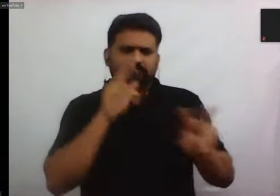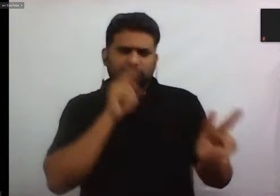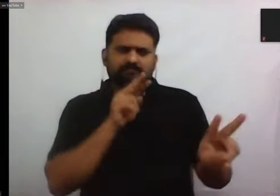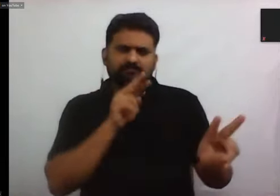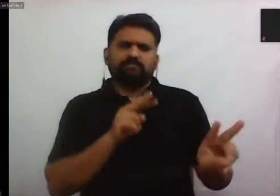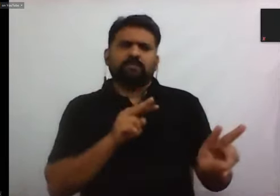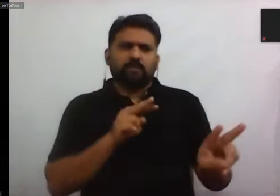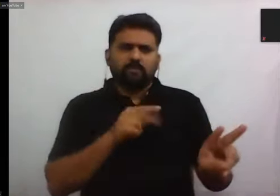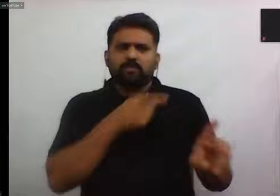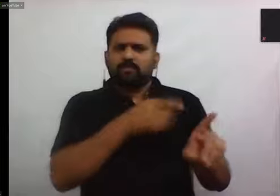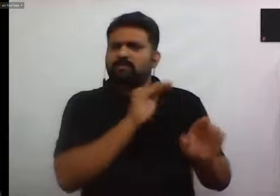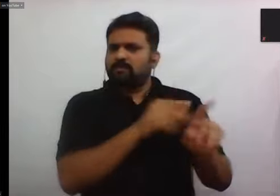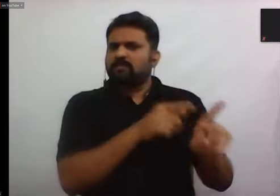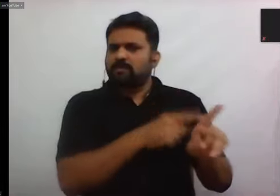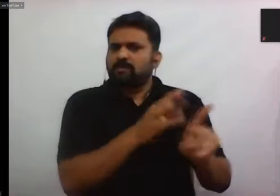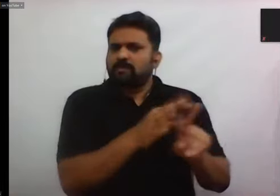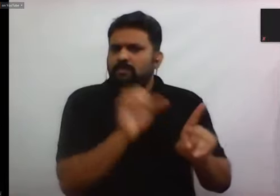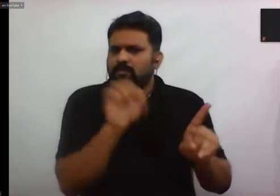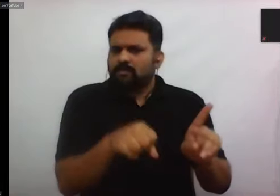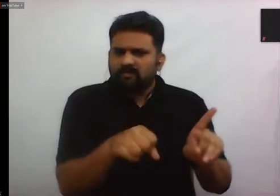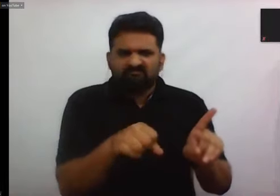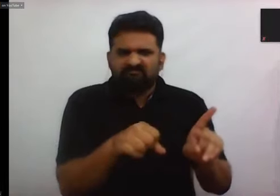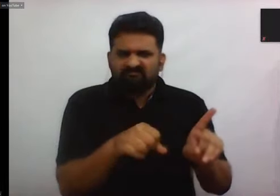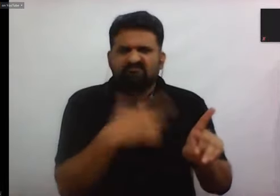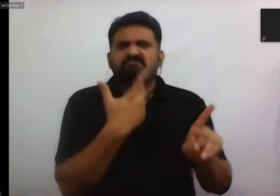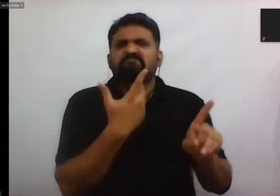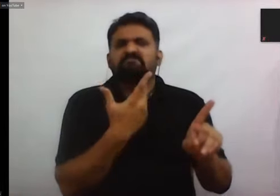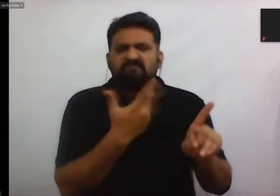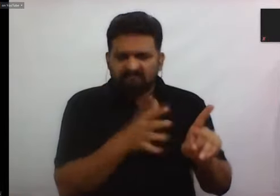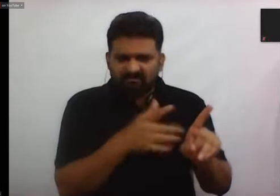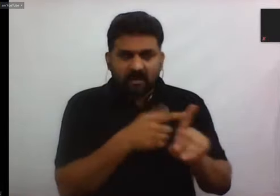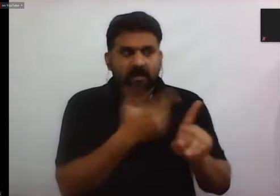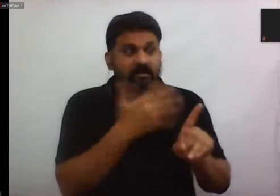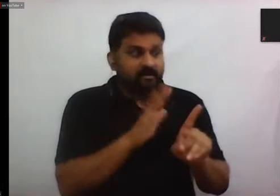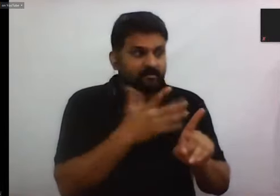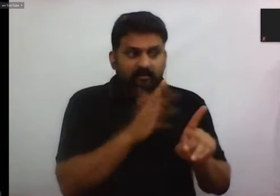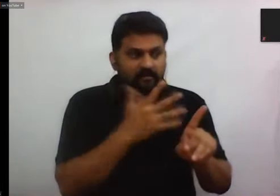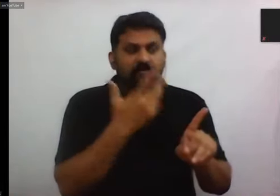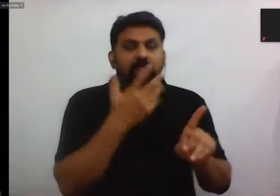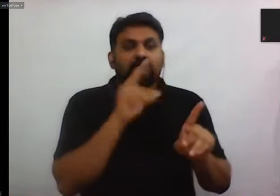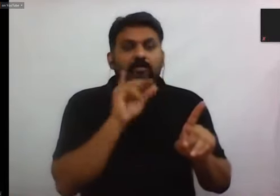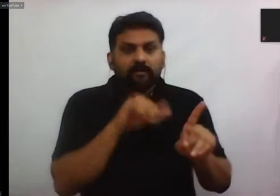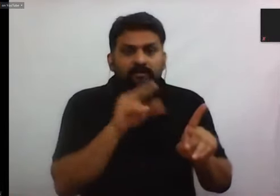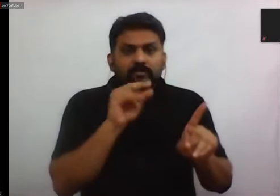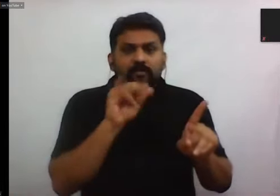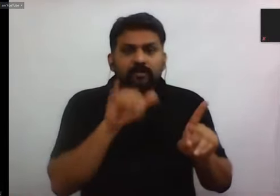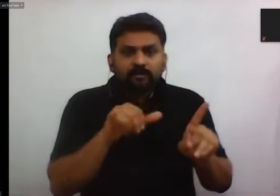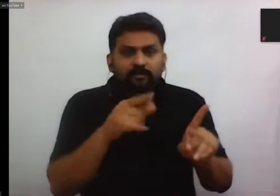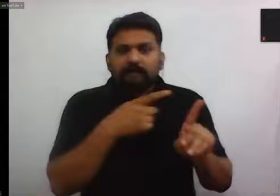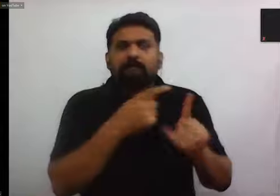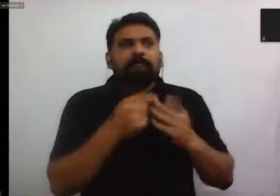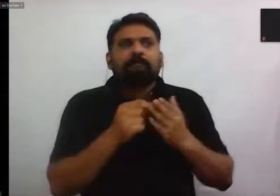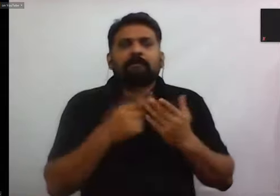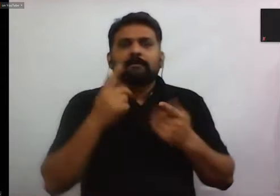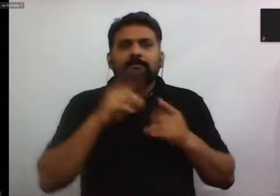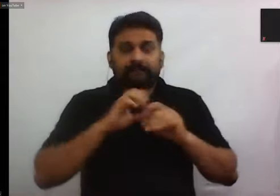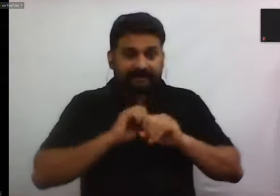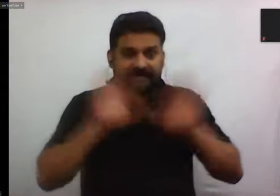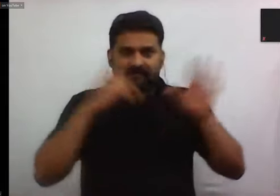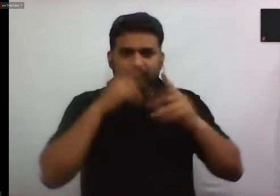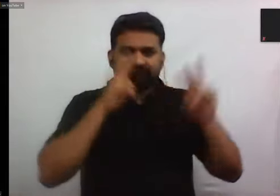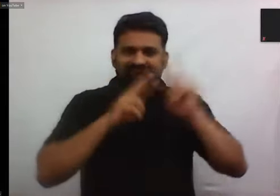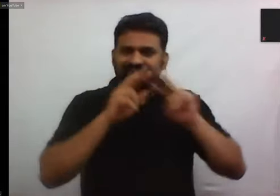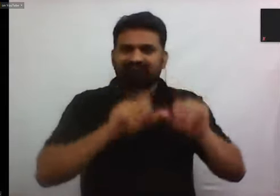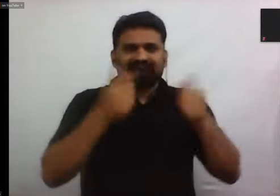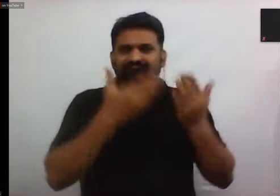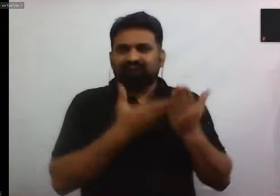okay, this child didn't do this, no. Child did this, yes, no. That would not help you in getting a proper assessment result.